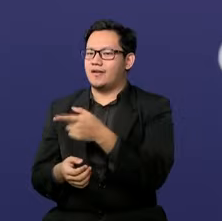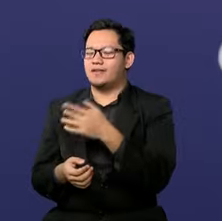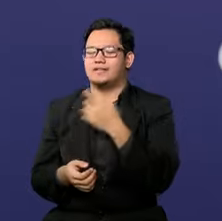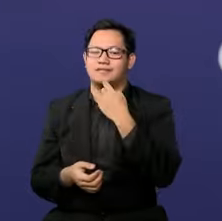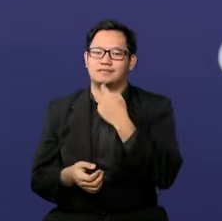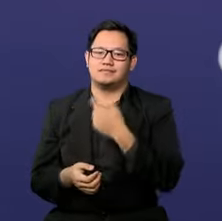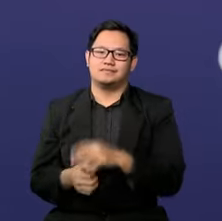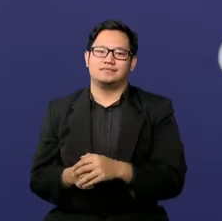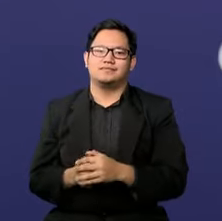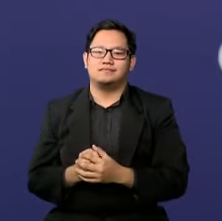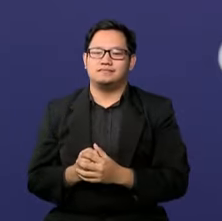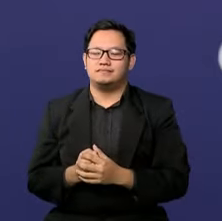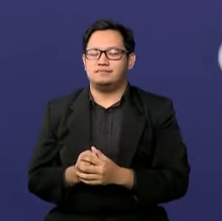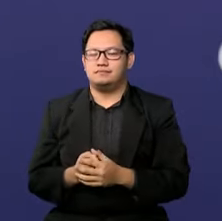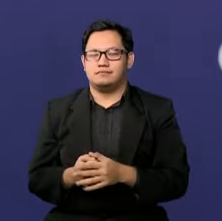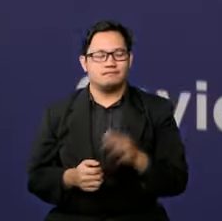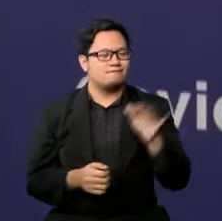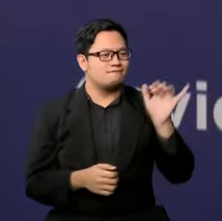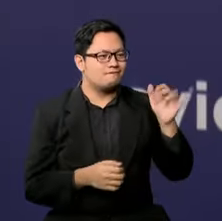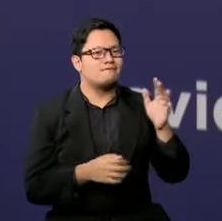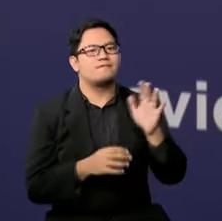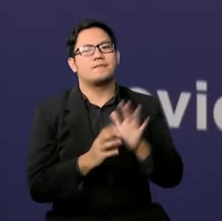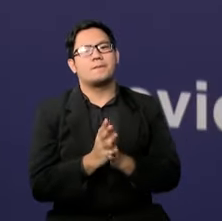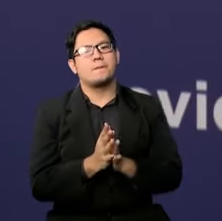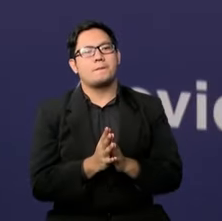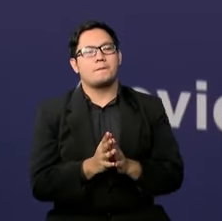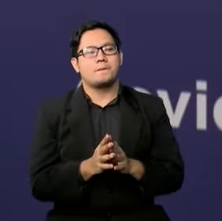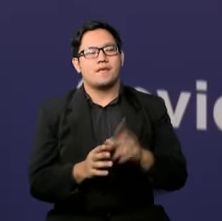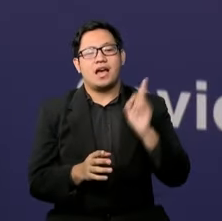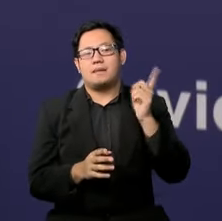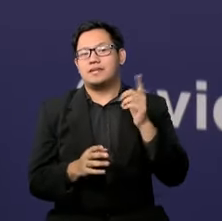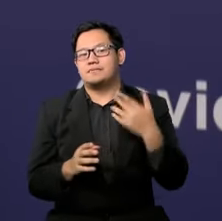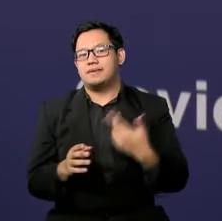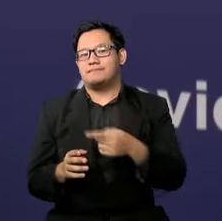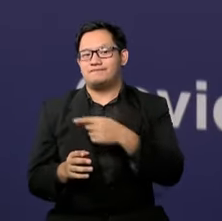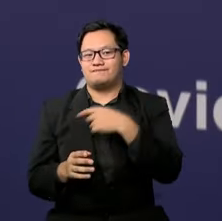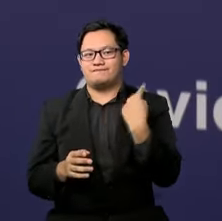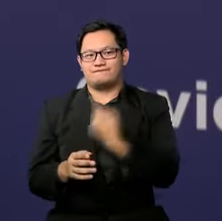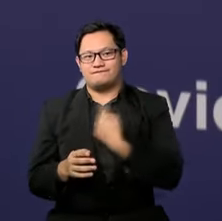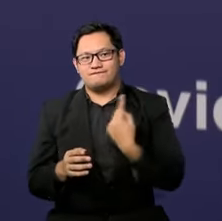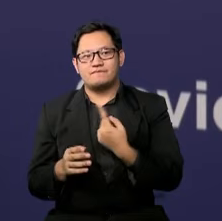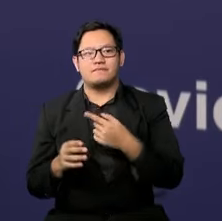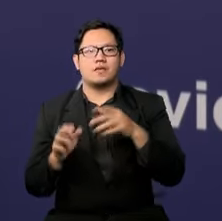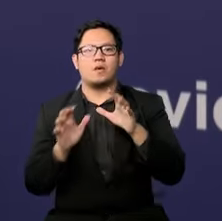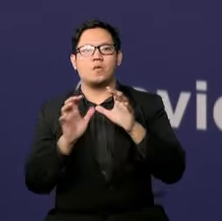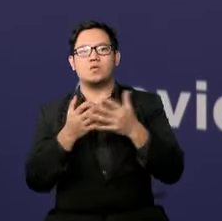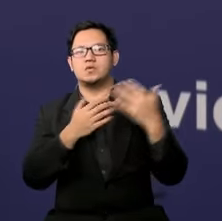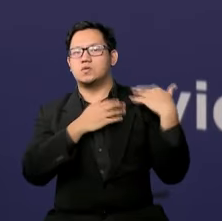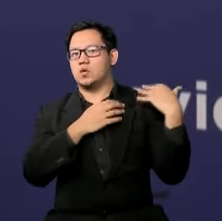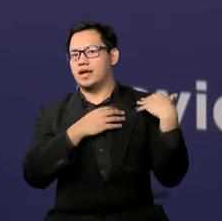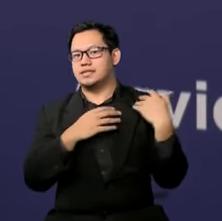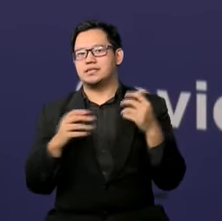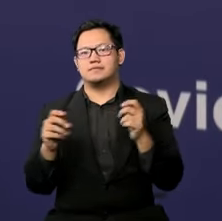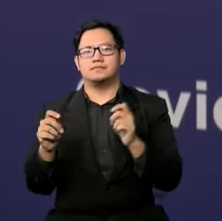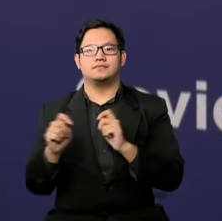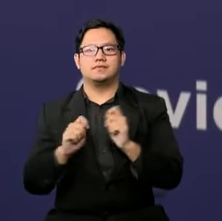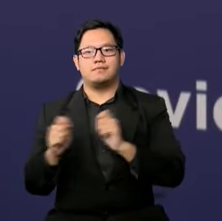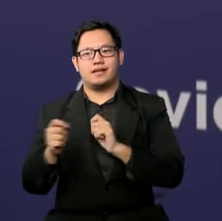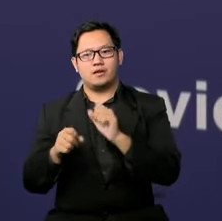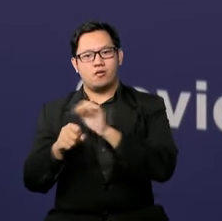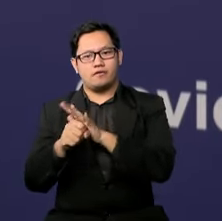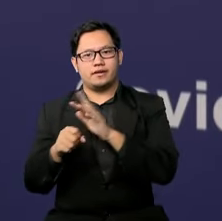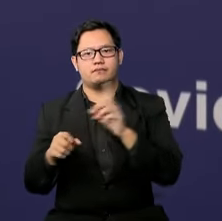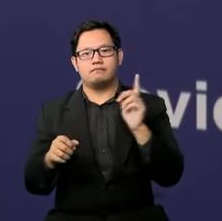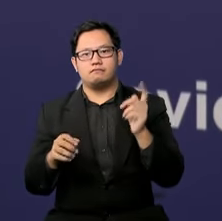berhubungan sama apa yang dijelaskan Oke jadi Kenapa alasan pertama kita di dalam gugus tugas membuat pemetaan